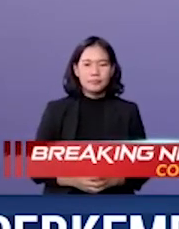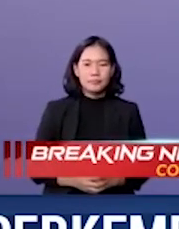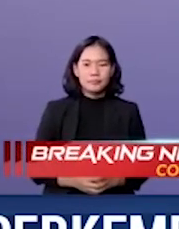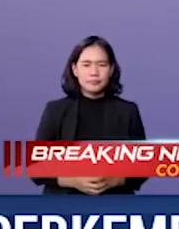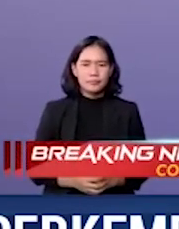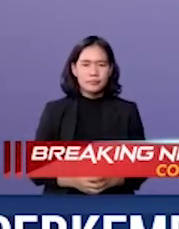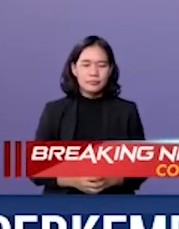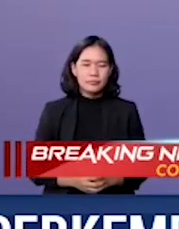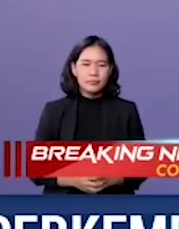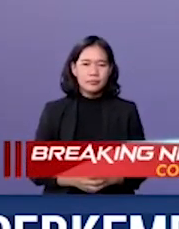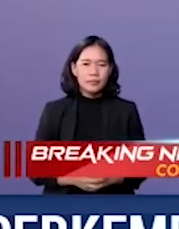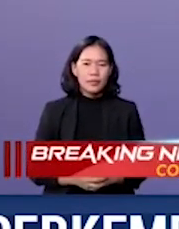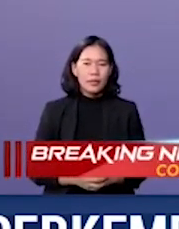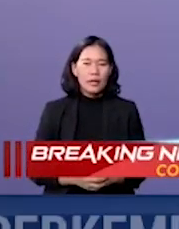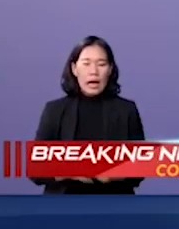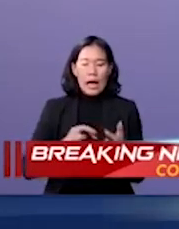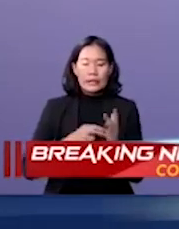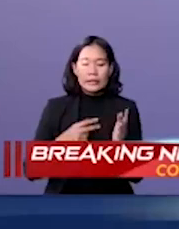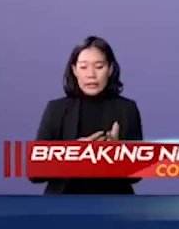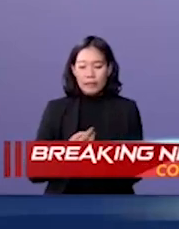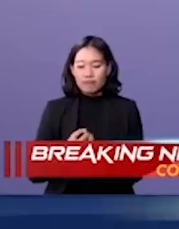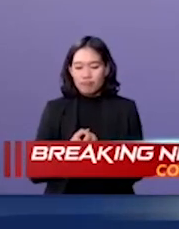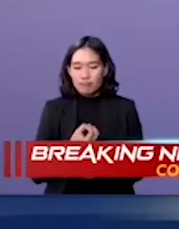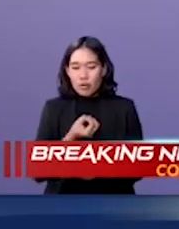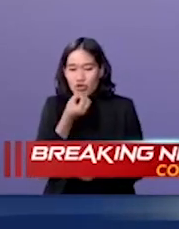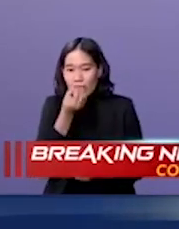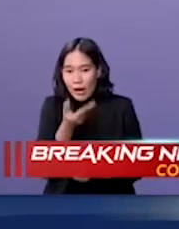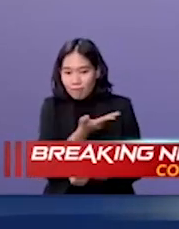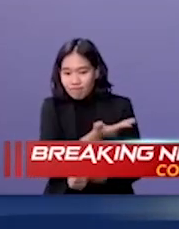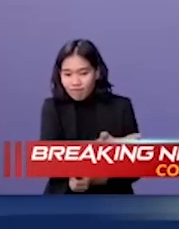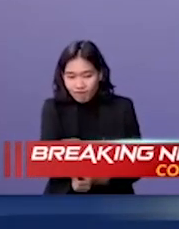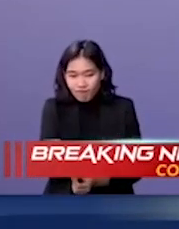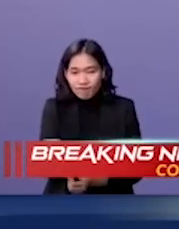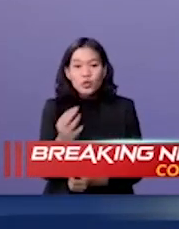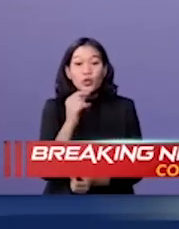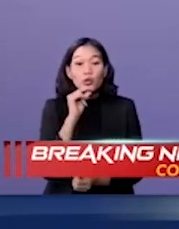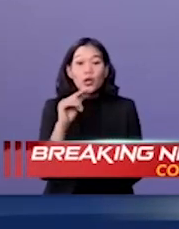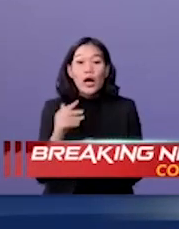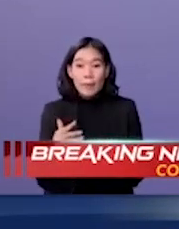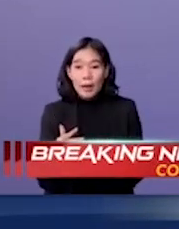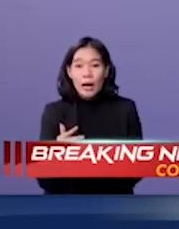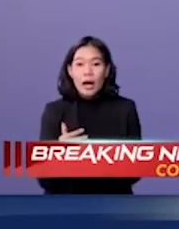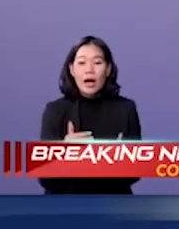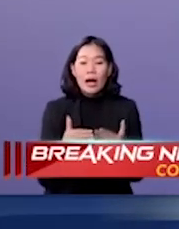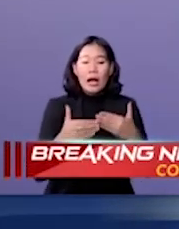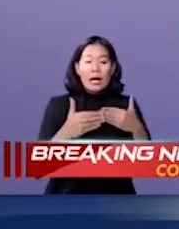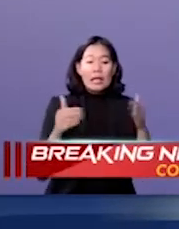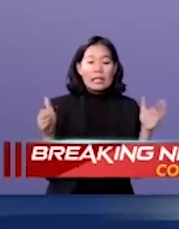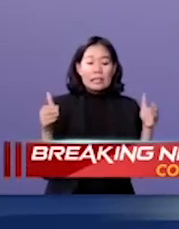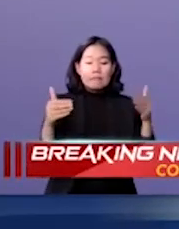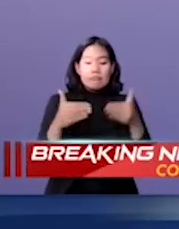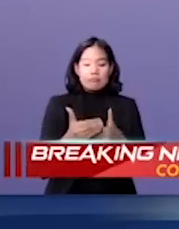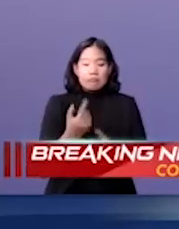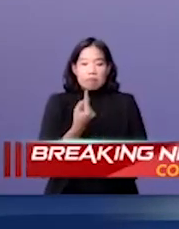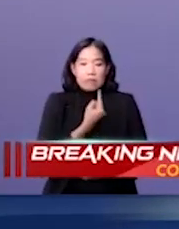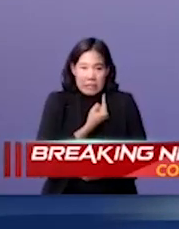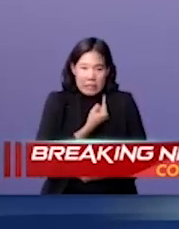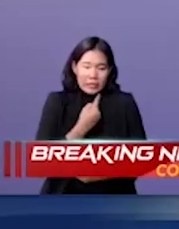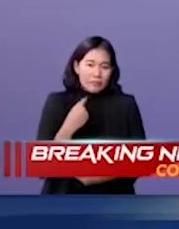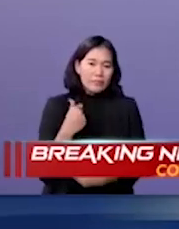sehingga kita memberikan saran kepada yang bersangkutan untuk melakukan isolasi secara mandiri